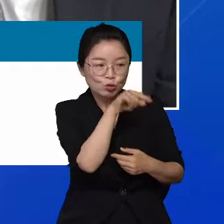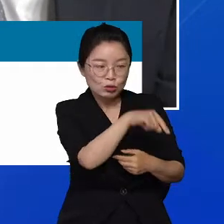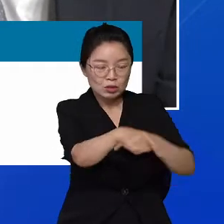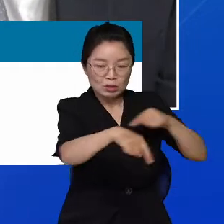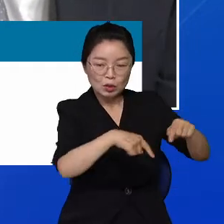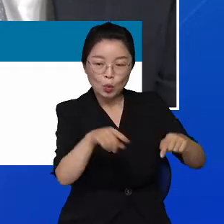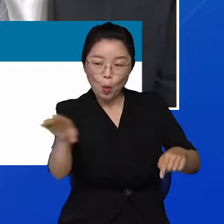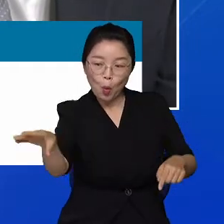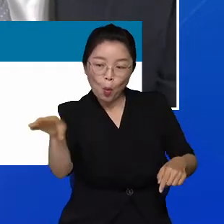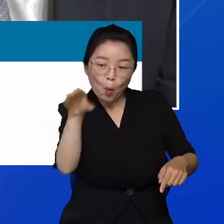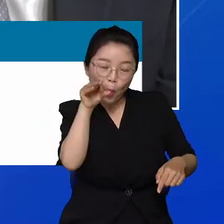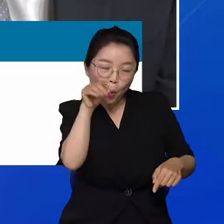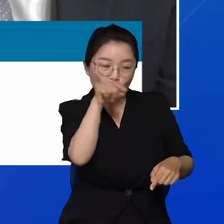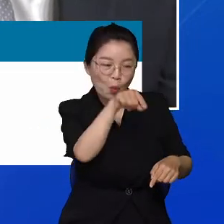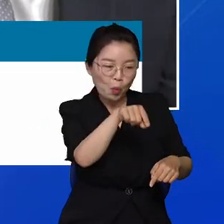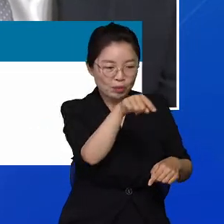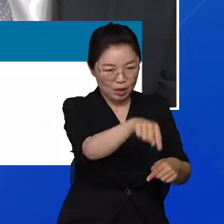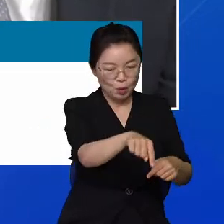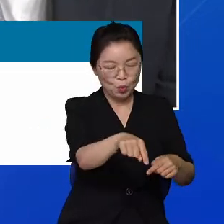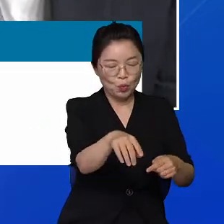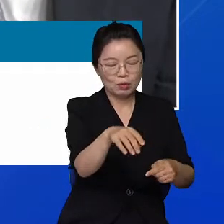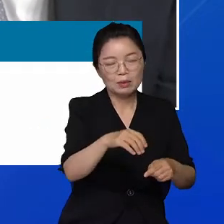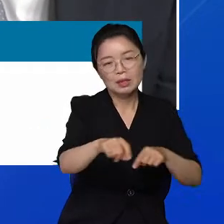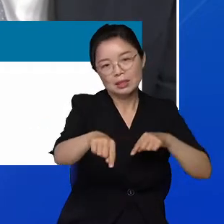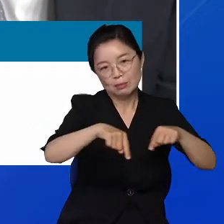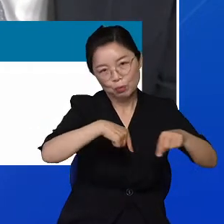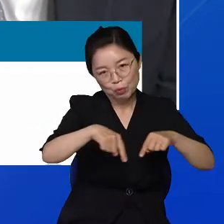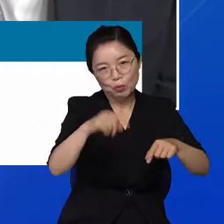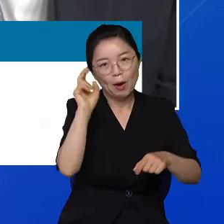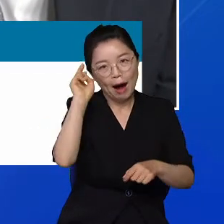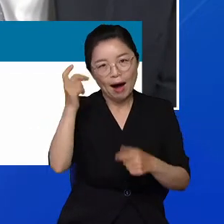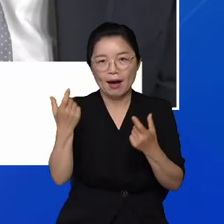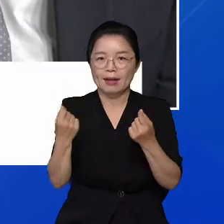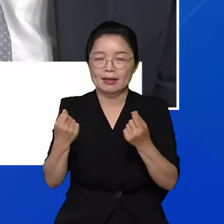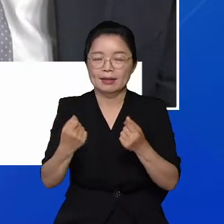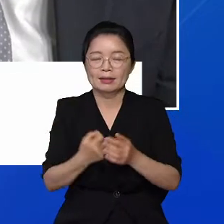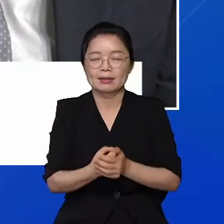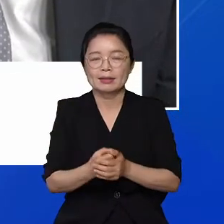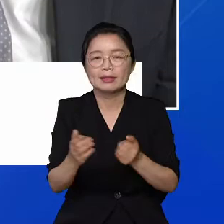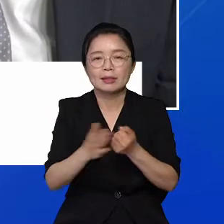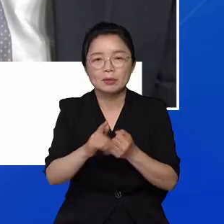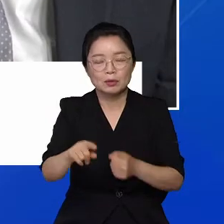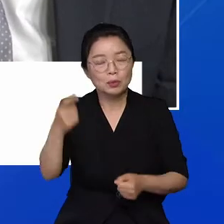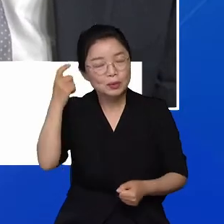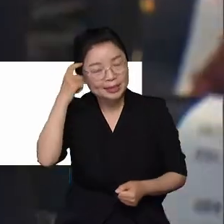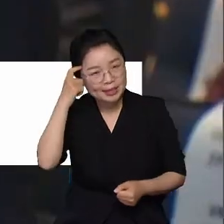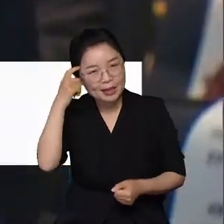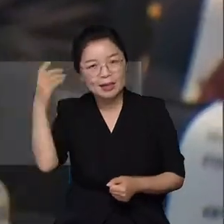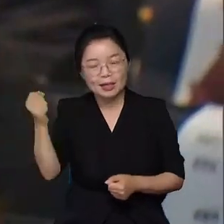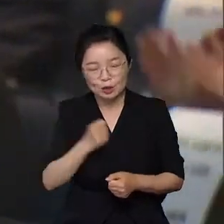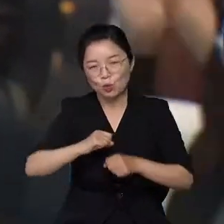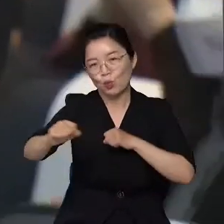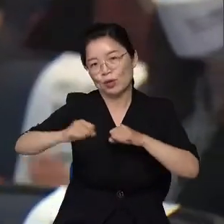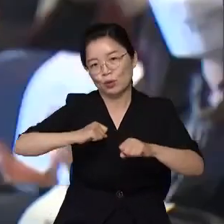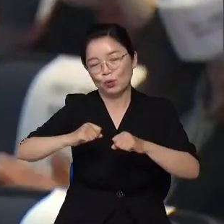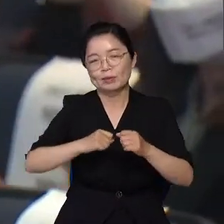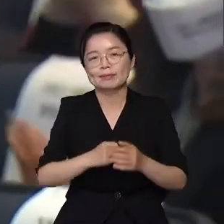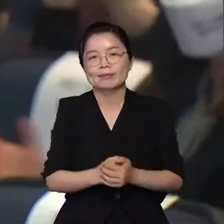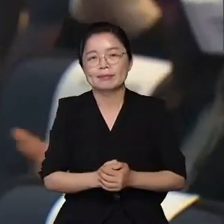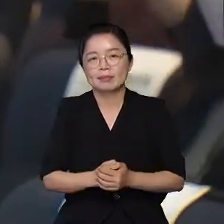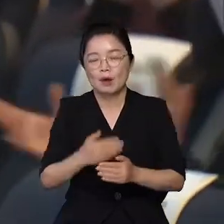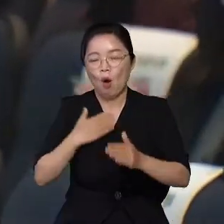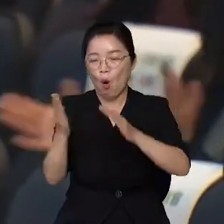에서도 여러 같은 것을 그 벤치마킹할 수 있다고 생각을 합니다 그런 것도 염두에 둔 섬을 해보겠습니다 자신의